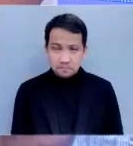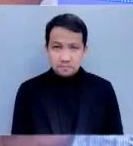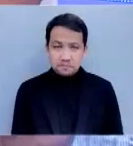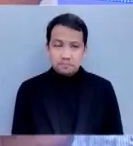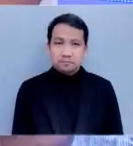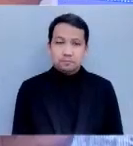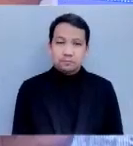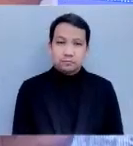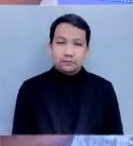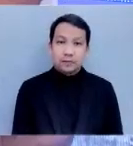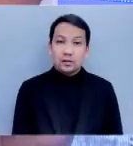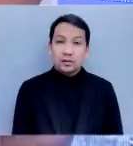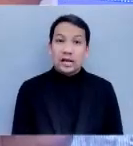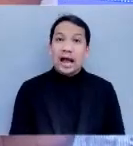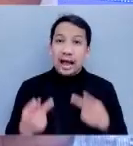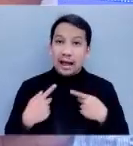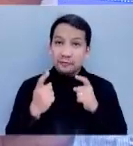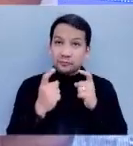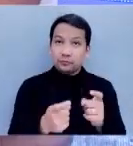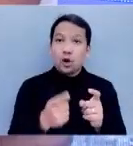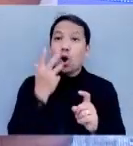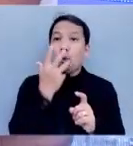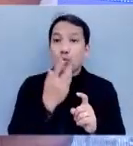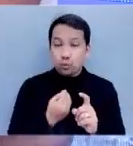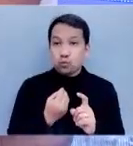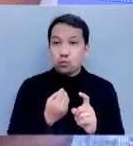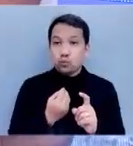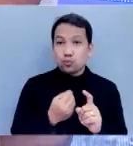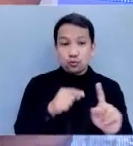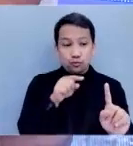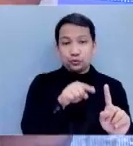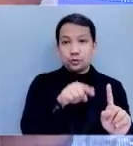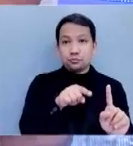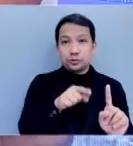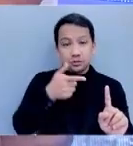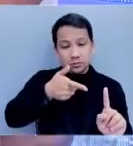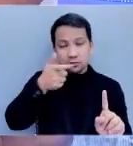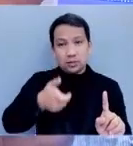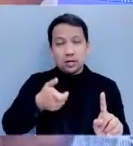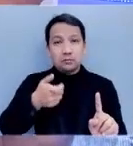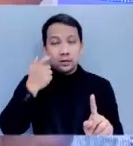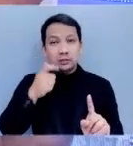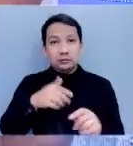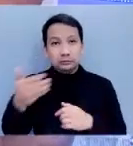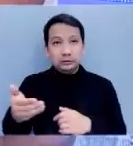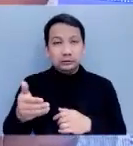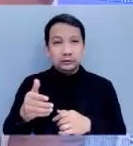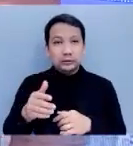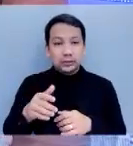May pabuya sa sinumang makapagtuturo sa kinaroroonan ng isa sa mga gunman na nanambang sa abogado